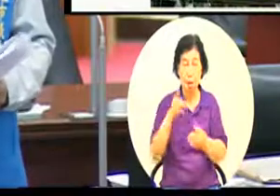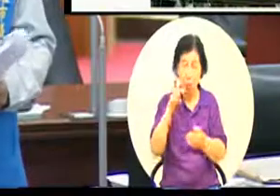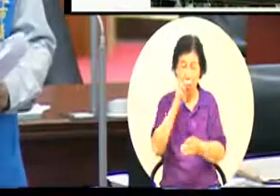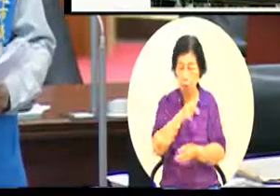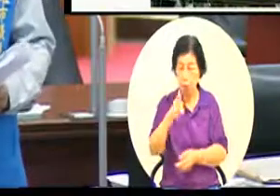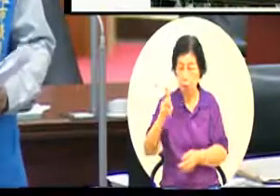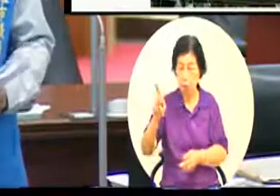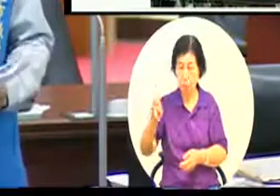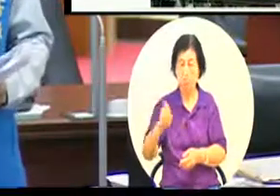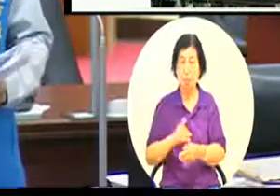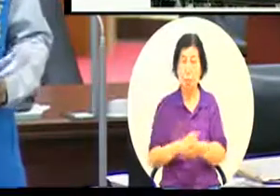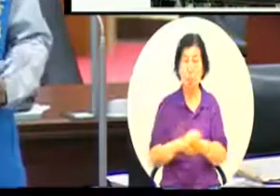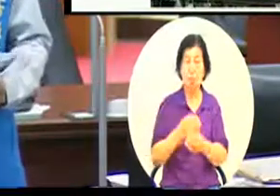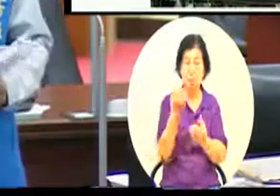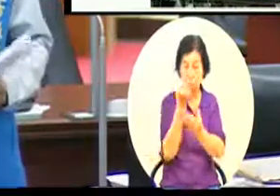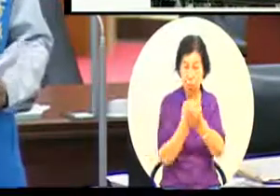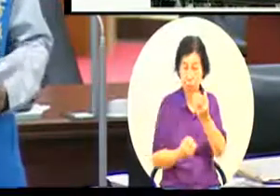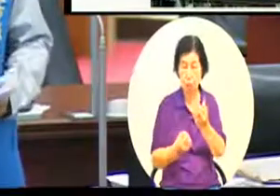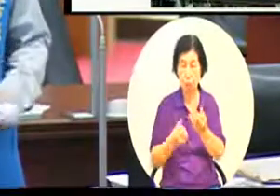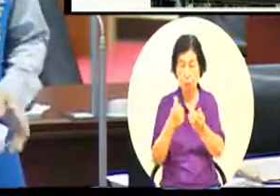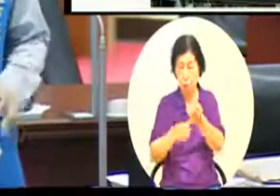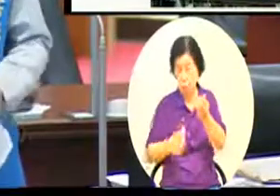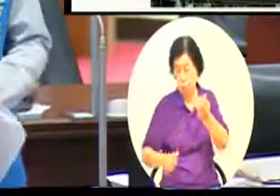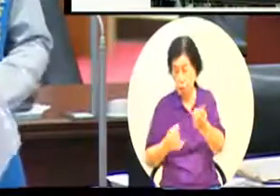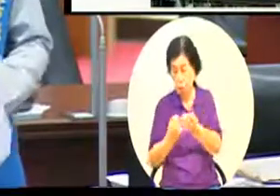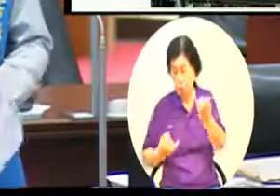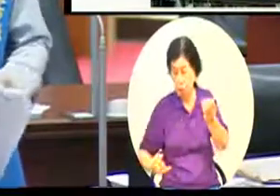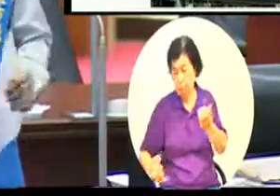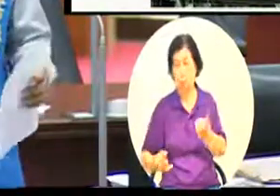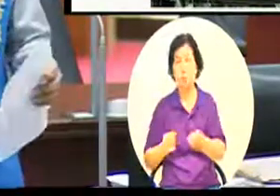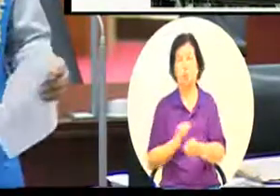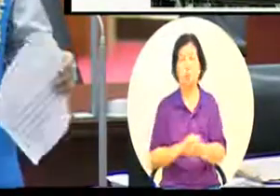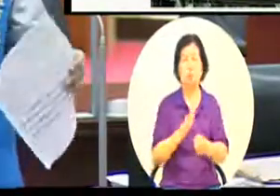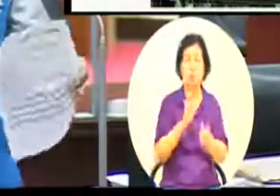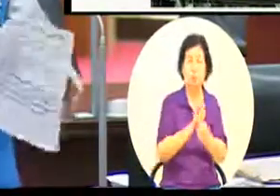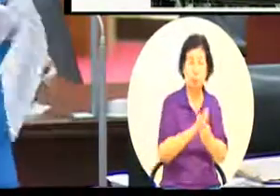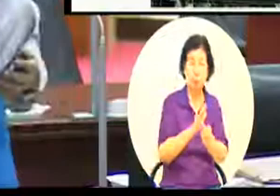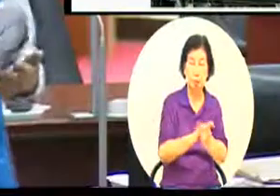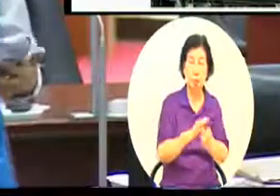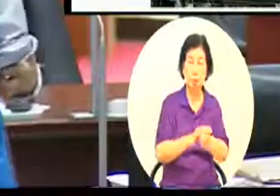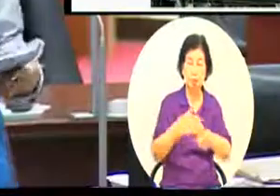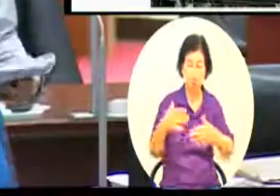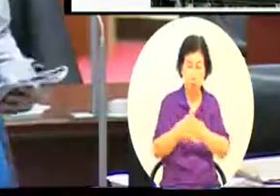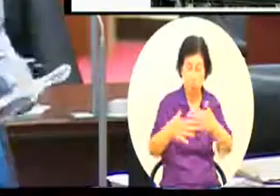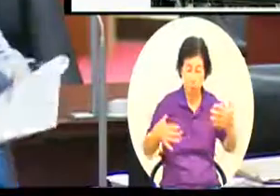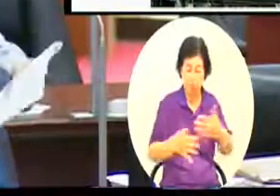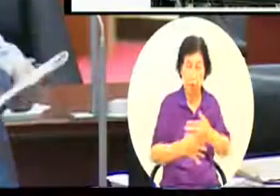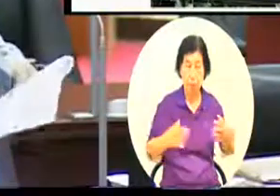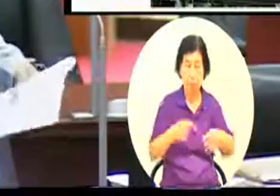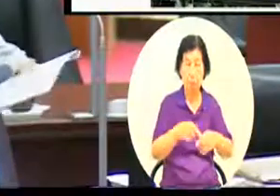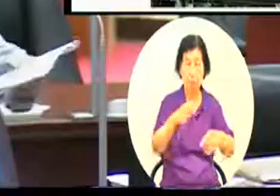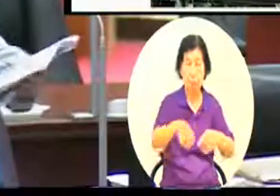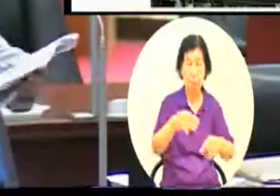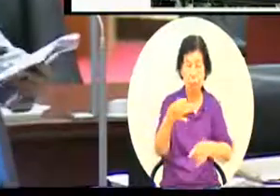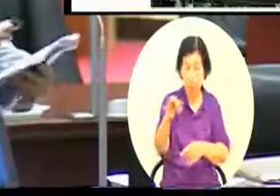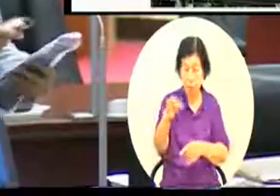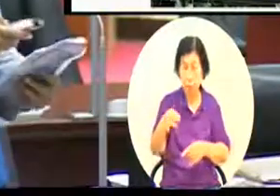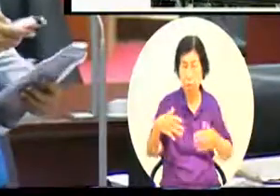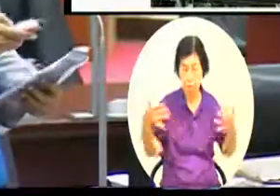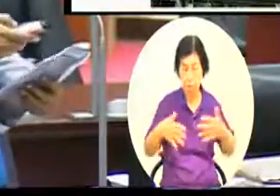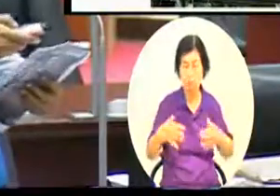雄长期承担这无法解决的一个交通财务的一个问题啊，这是本席比较担心